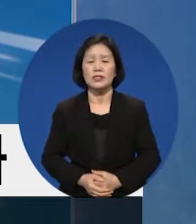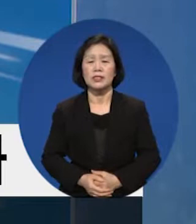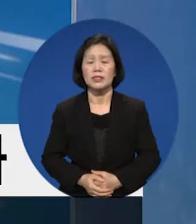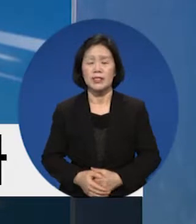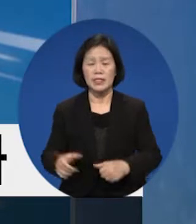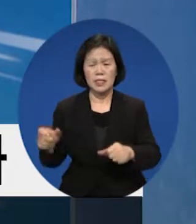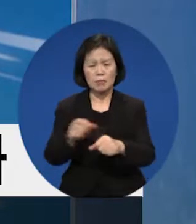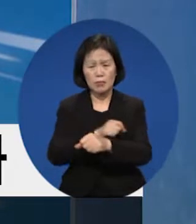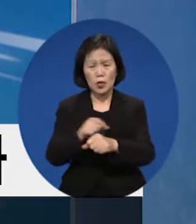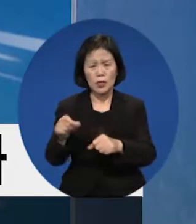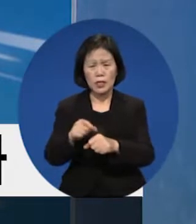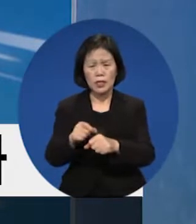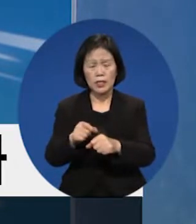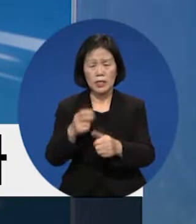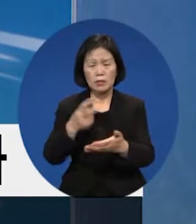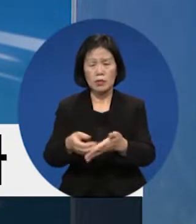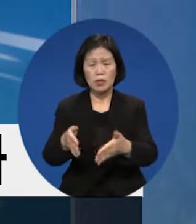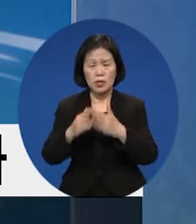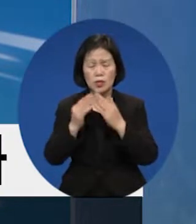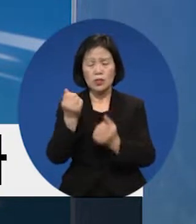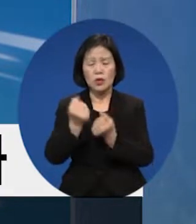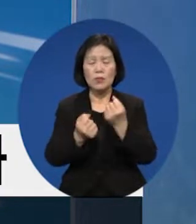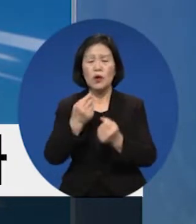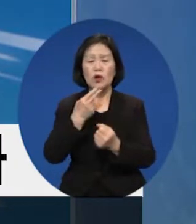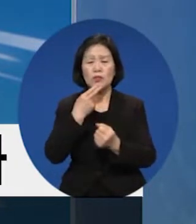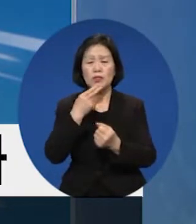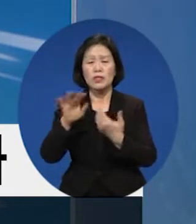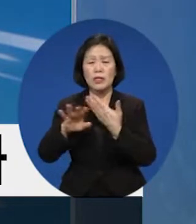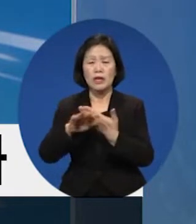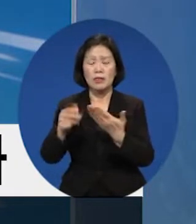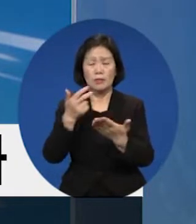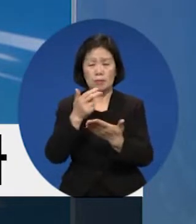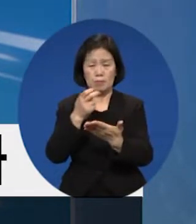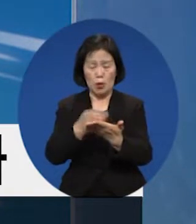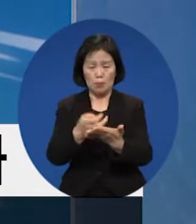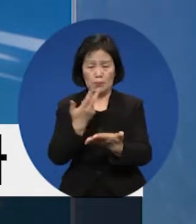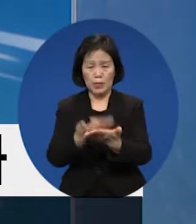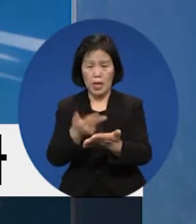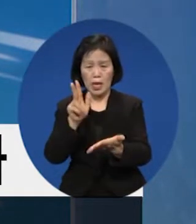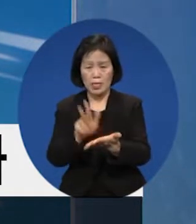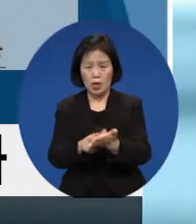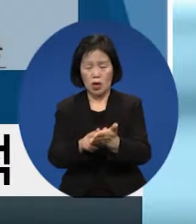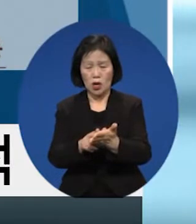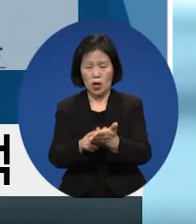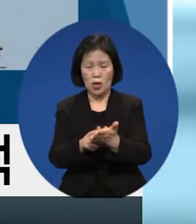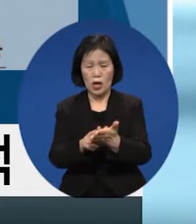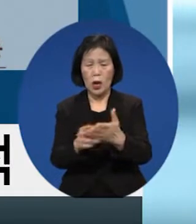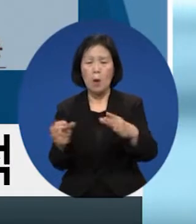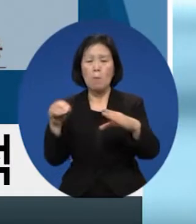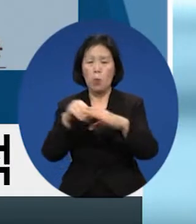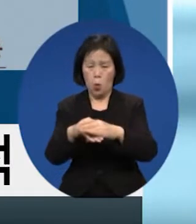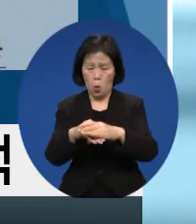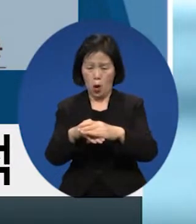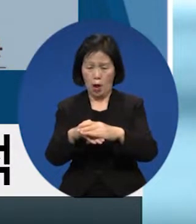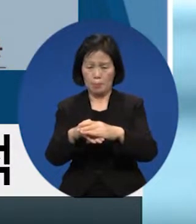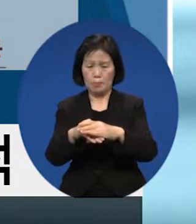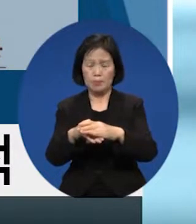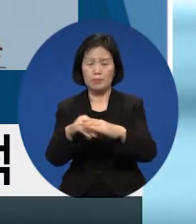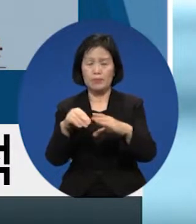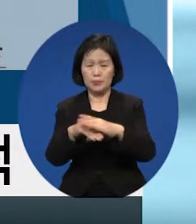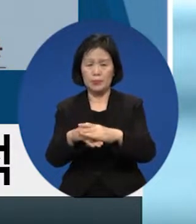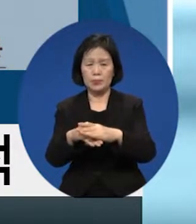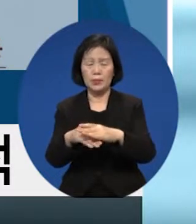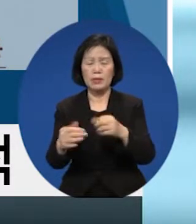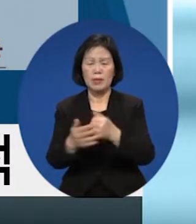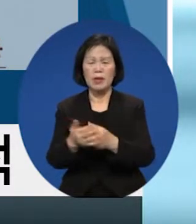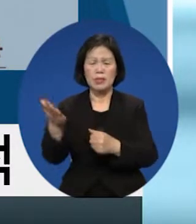특별히 합리적인 어떤 입법 설명 없이 다른 법 개정이 이루어지면서 이른바 끼어넣기식으로 이 규정 삭제가 이루어지면서 기존에